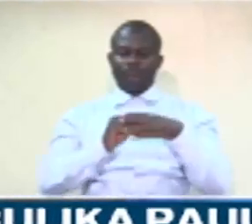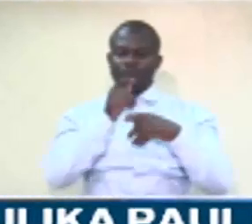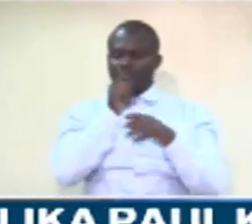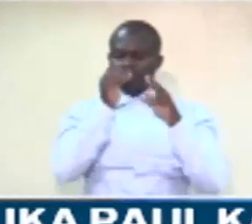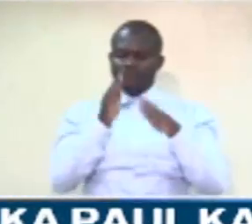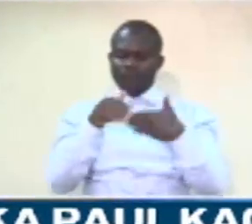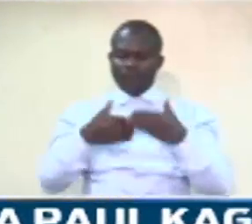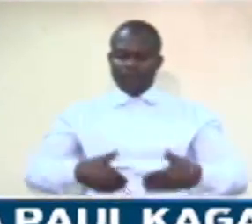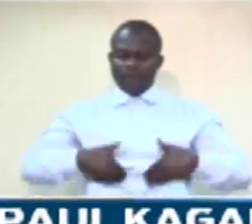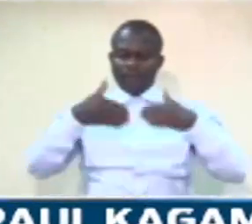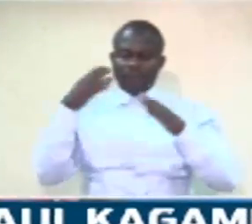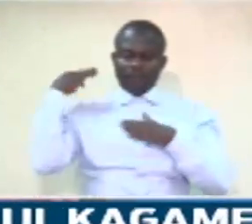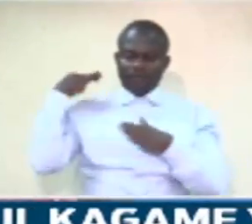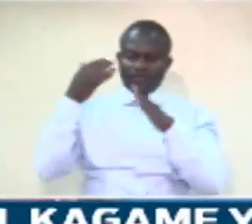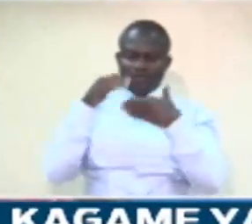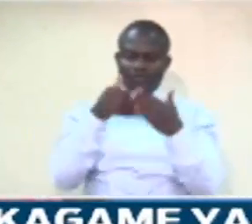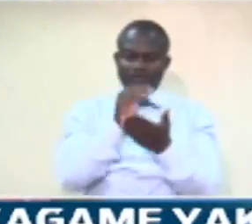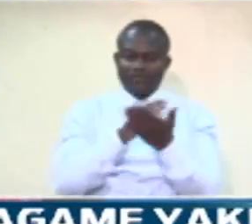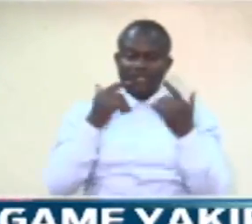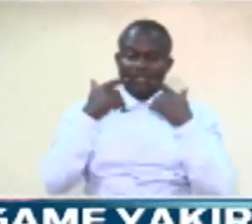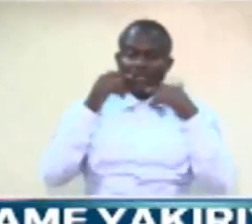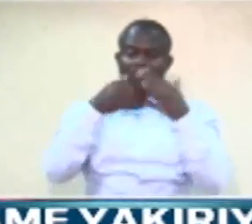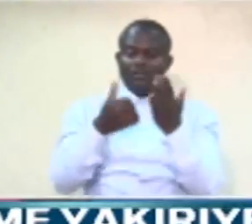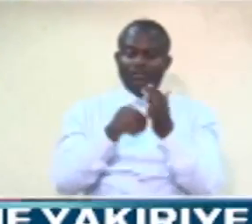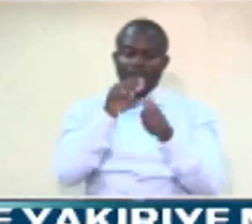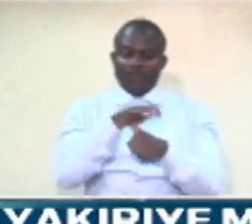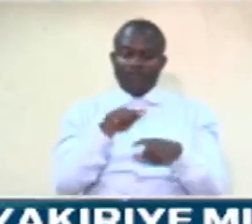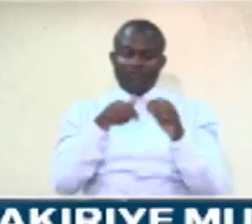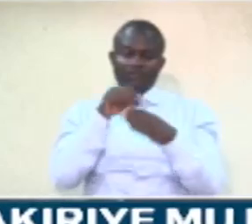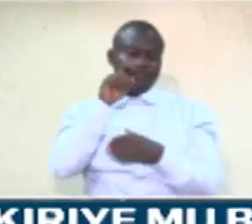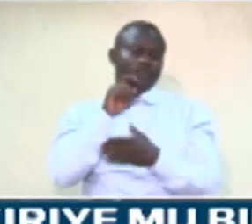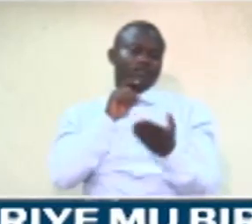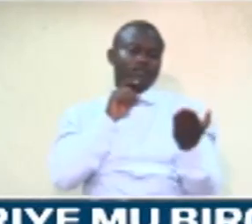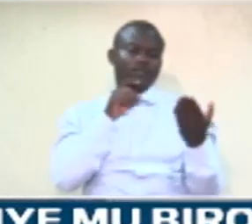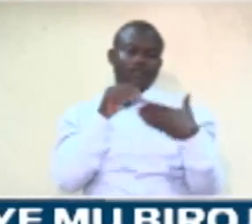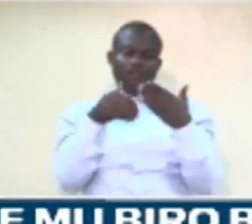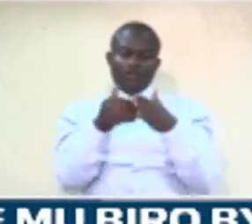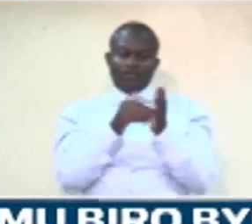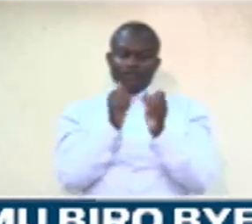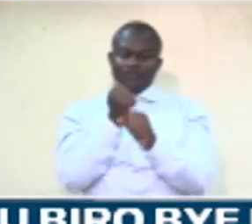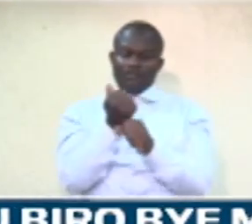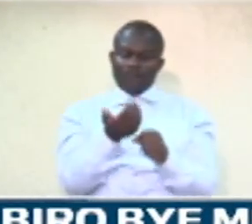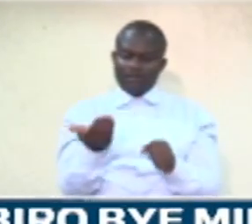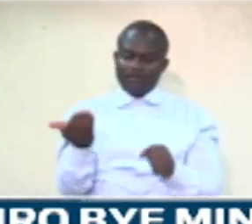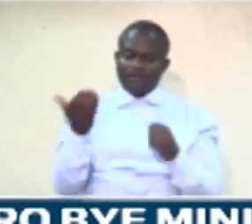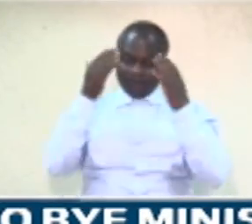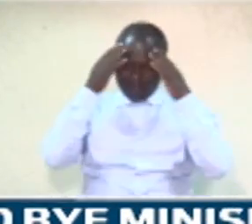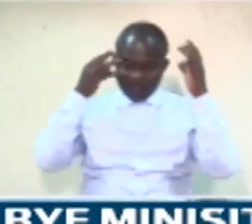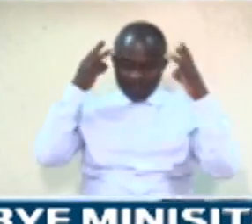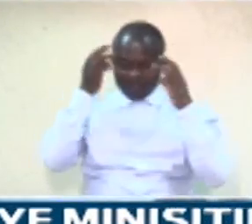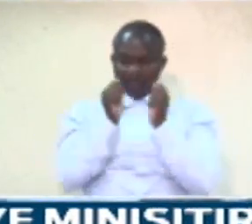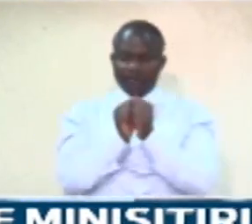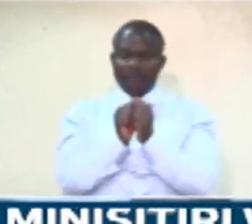Abanyamakuru ndetse n'urubyiruko rw'abakorerabushake basanga ikibazo cy'ihohoterwa rishingiye ku gitsina ndetse n'irikorerwa abana